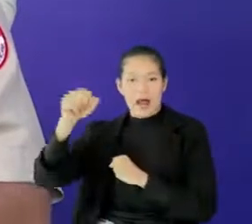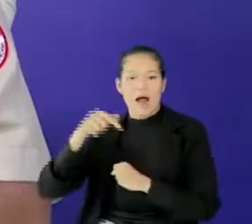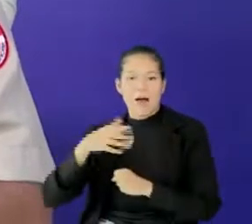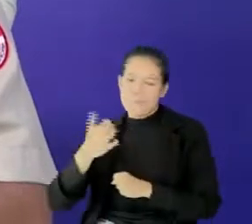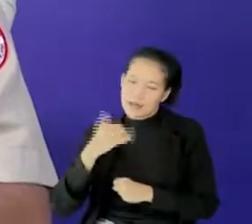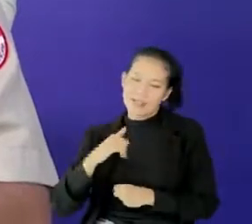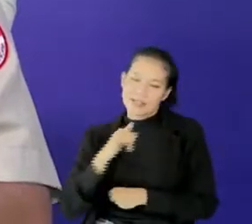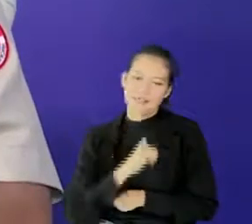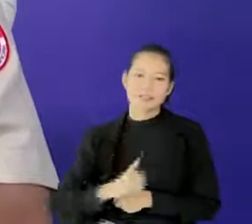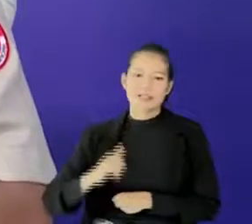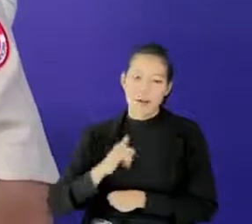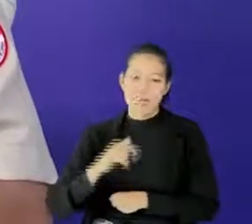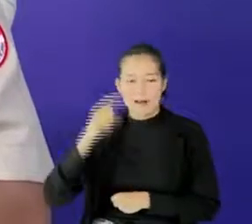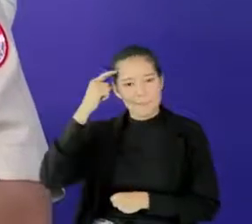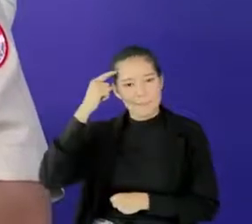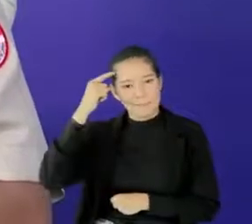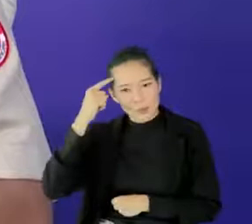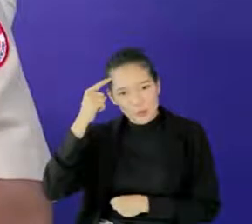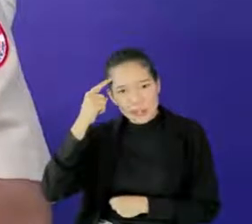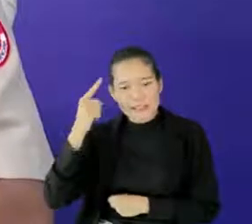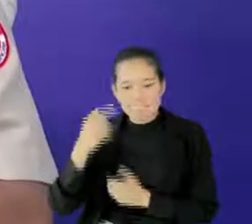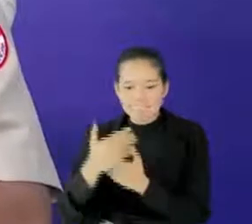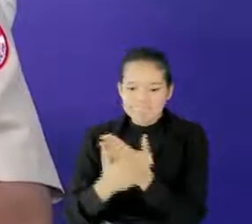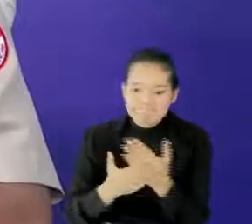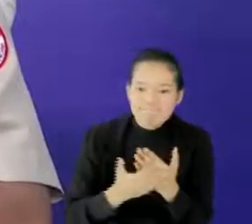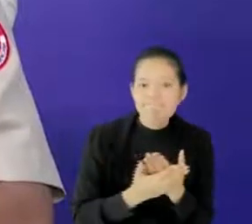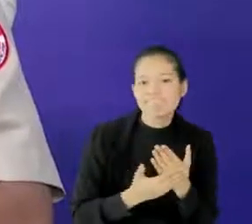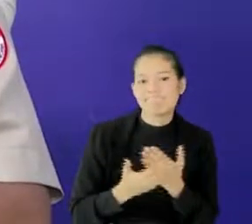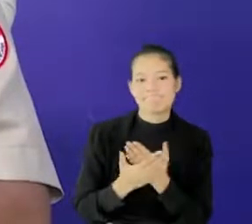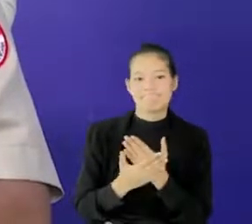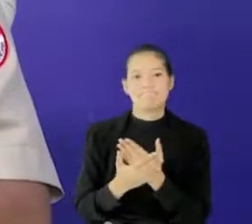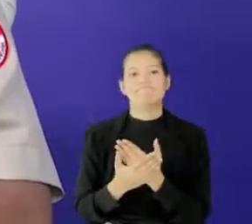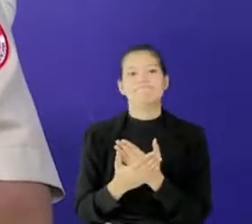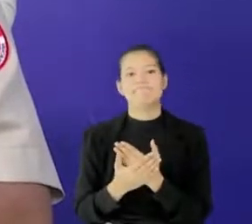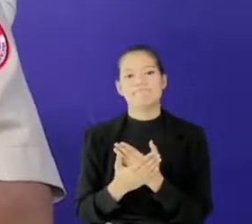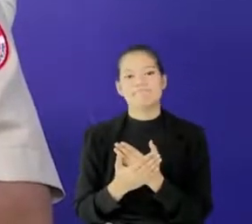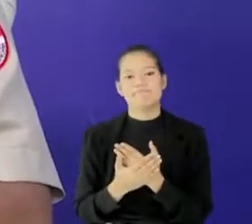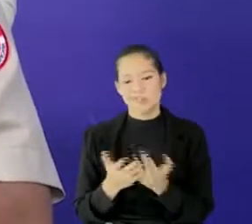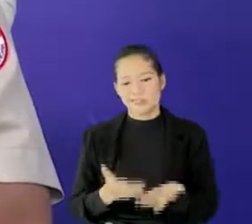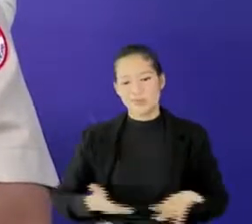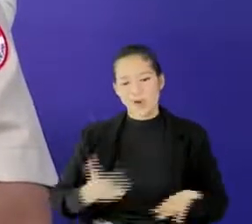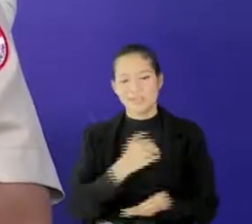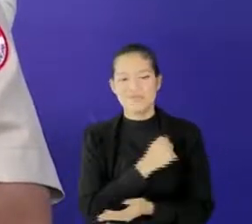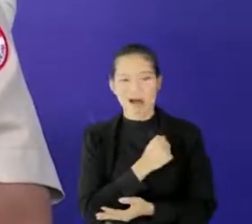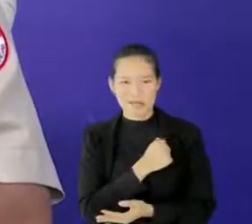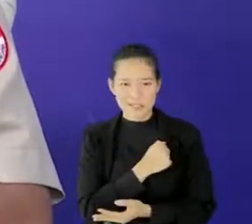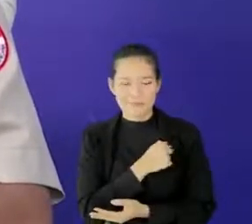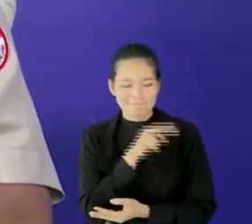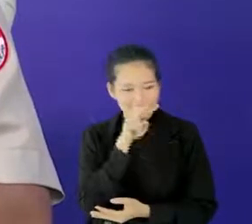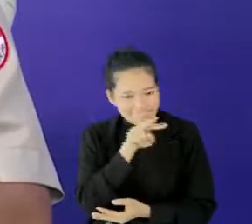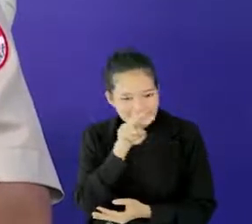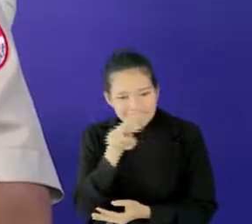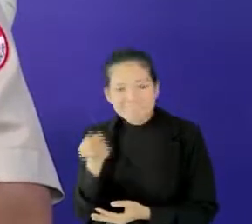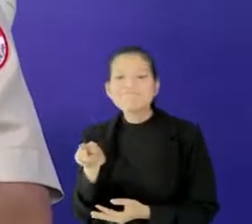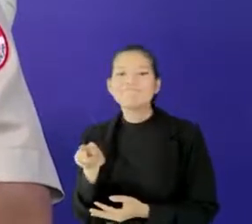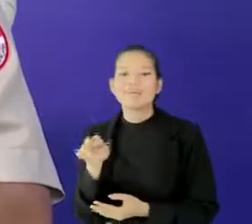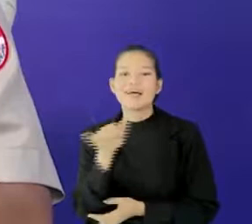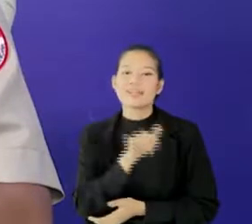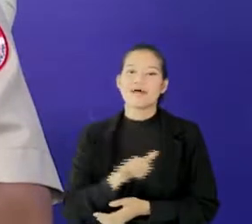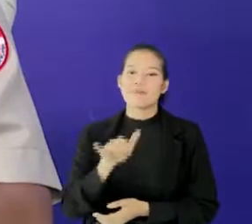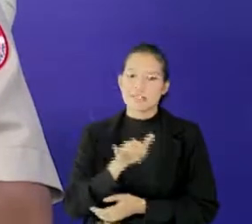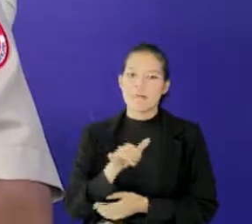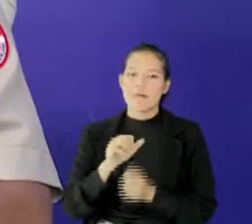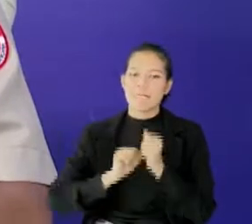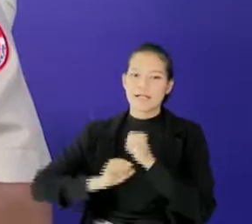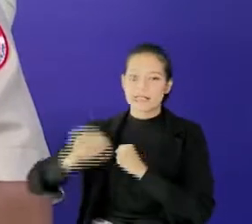sama-sama saling peduli terhadap kondisi bangsa ini, dan bersama-sama kita